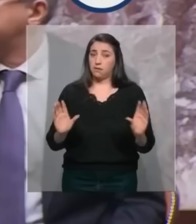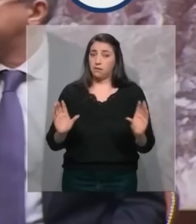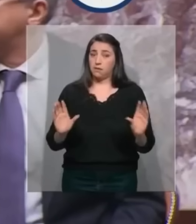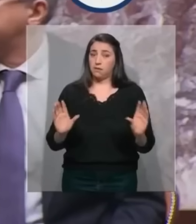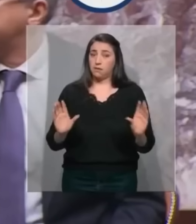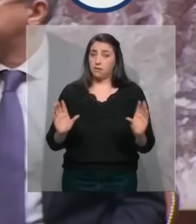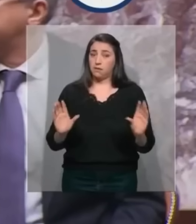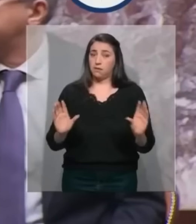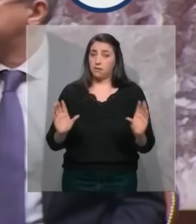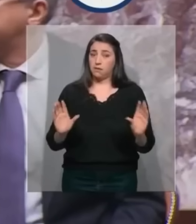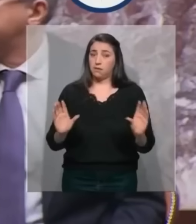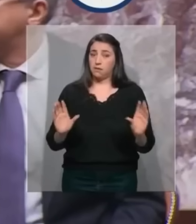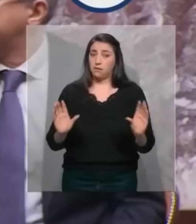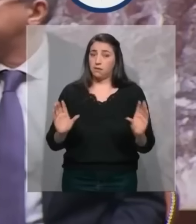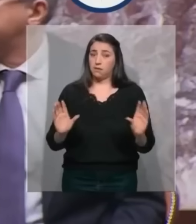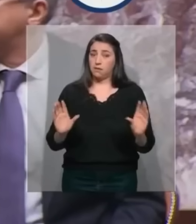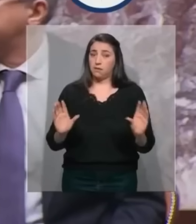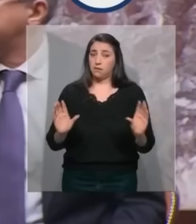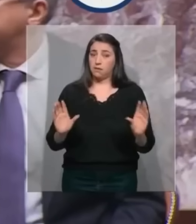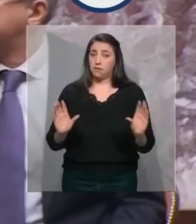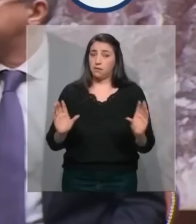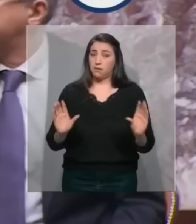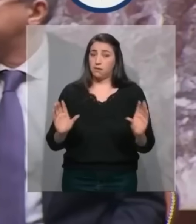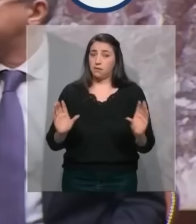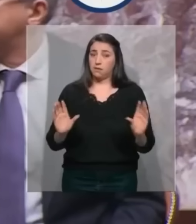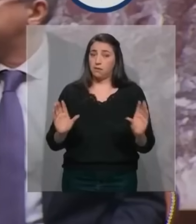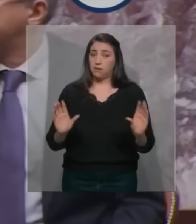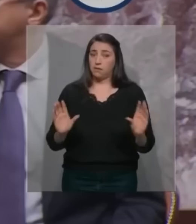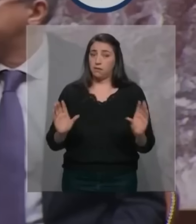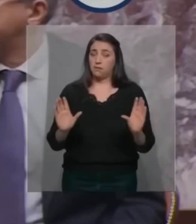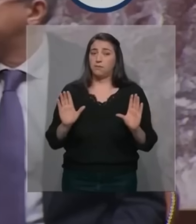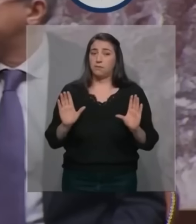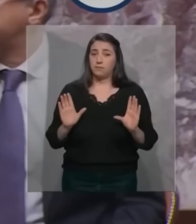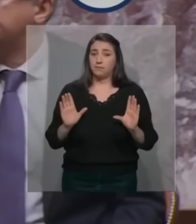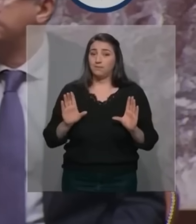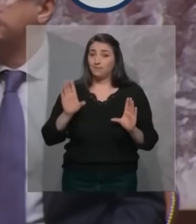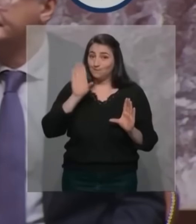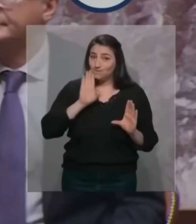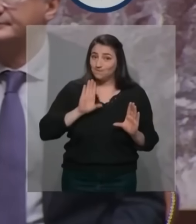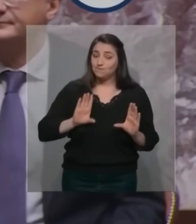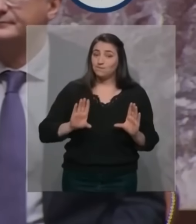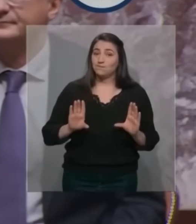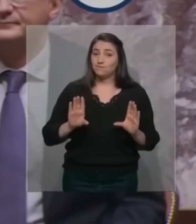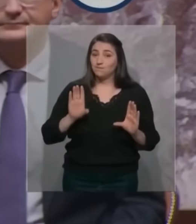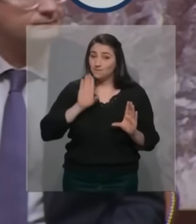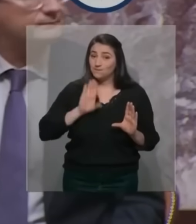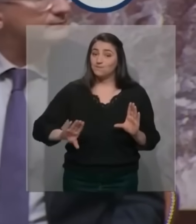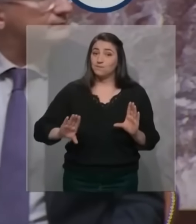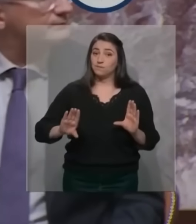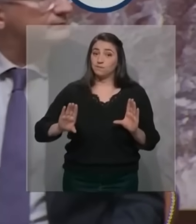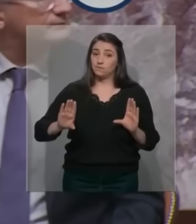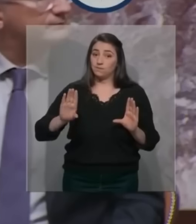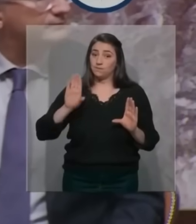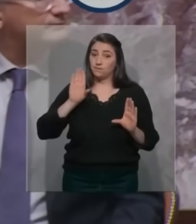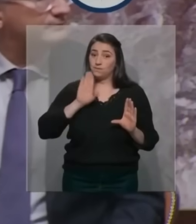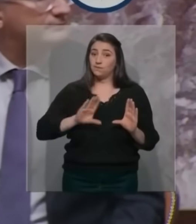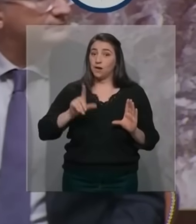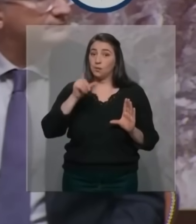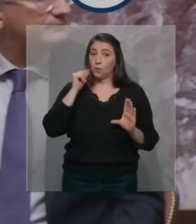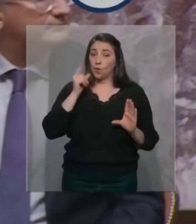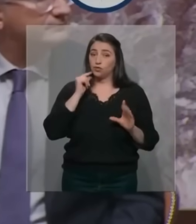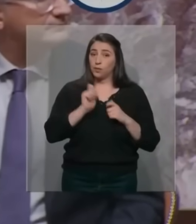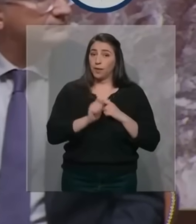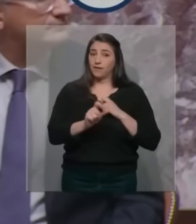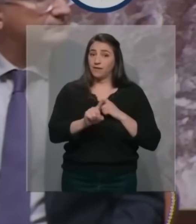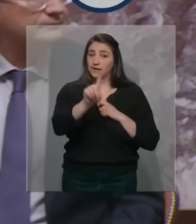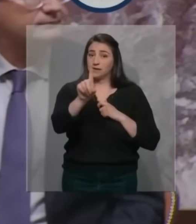quoi c'est ça veut rien dire faire gagner la République bon bref peu importe s'il vous plaît monsieur de laugu Monsieur de laogu s'il